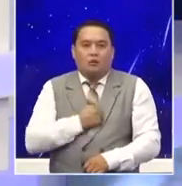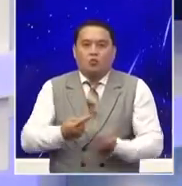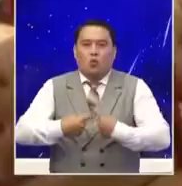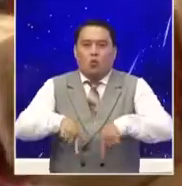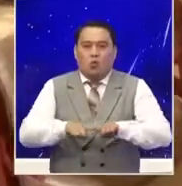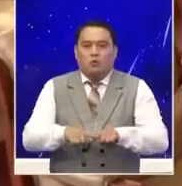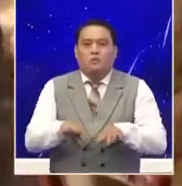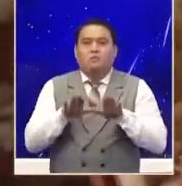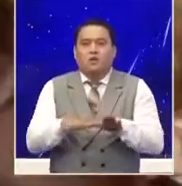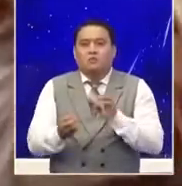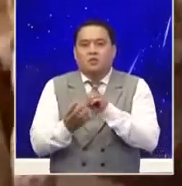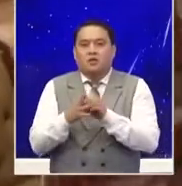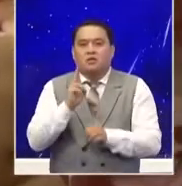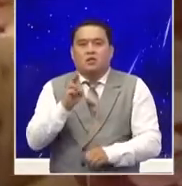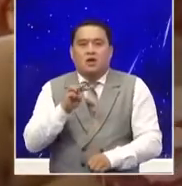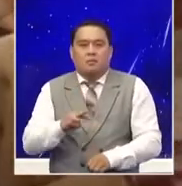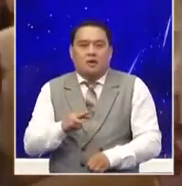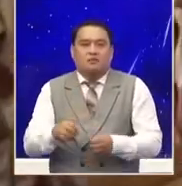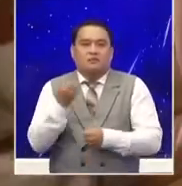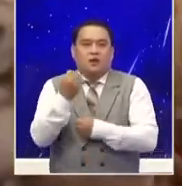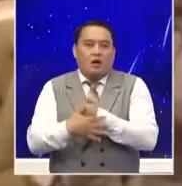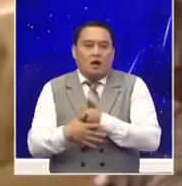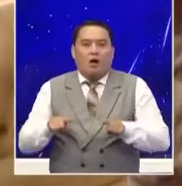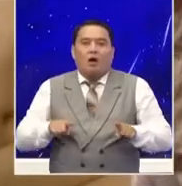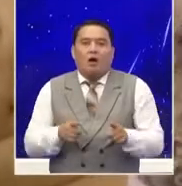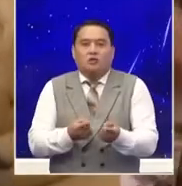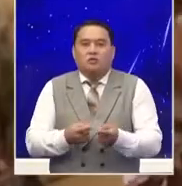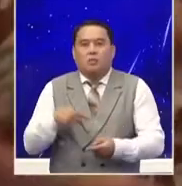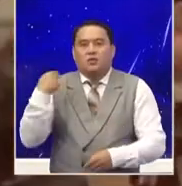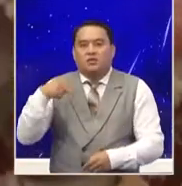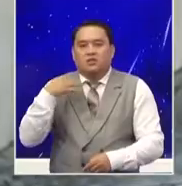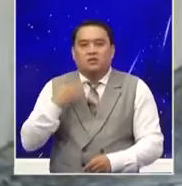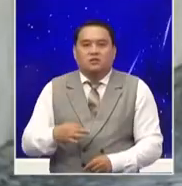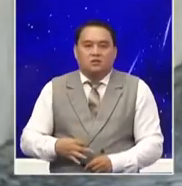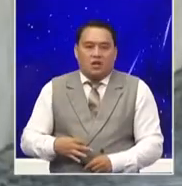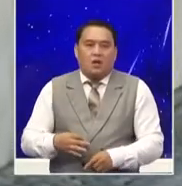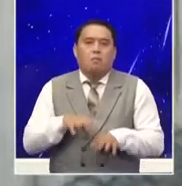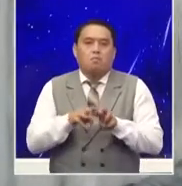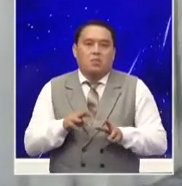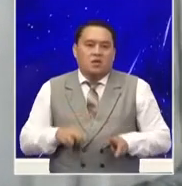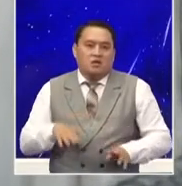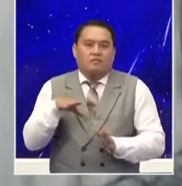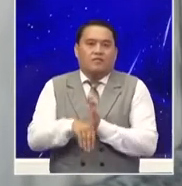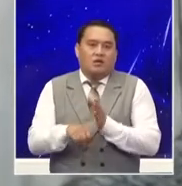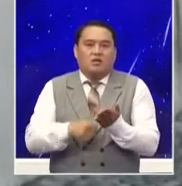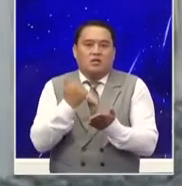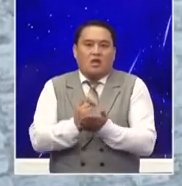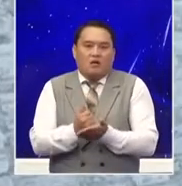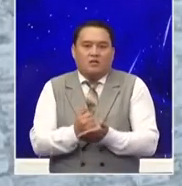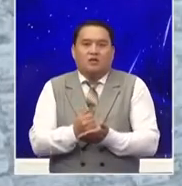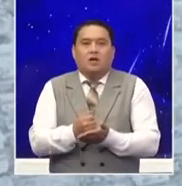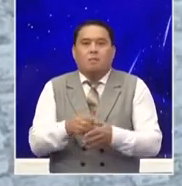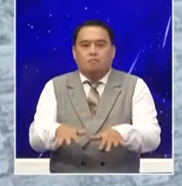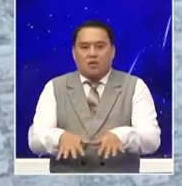Кати, расположенную в 15 километрах от столицы. Арестованы также сын президента, несколько министров, включая глав Минфина и МИД,